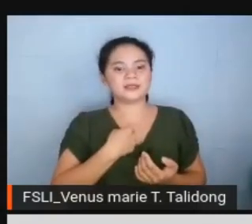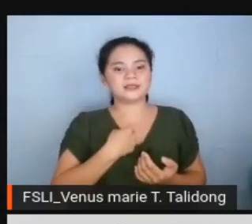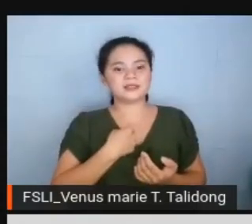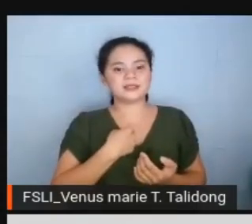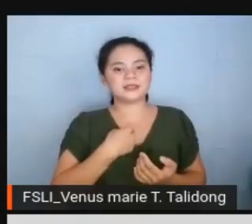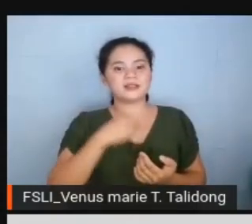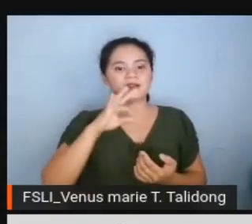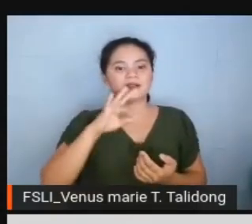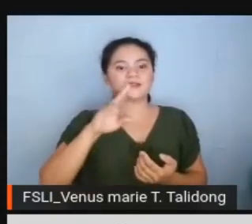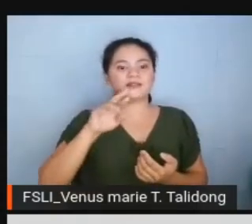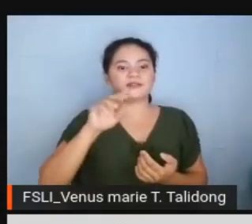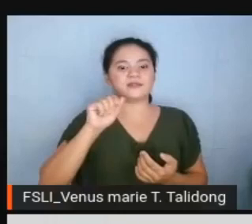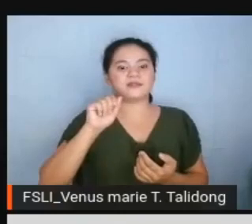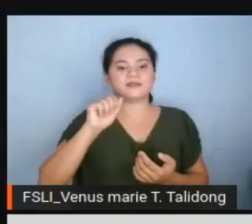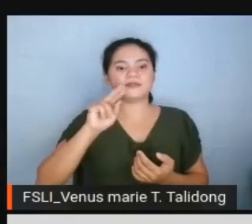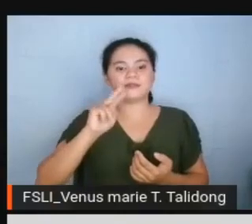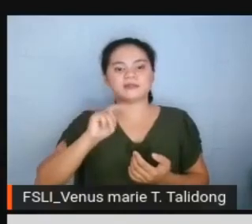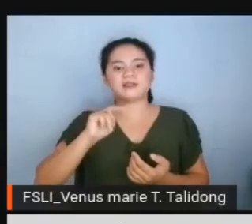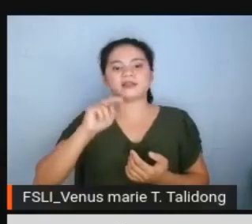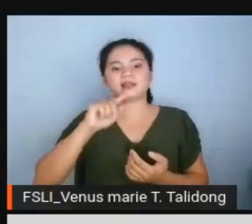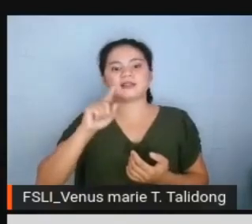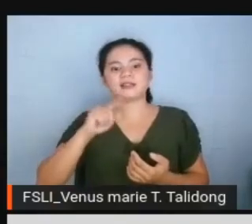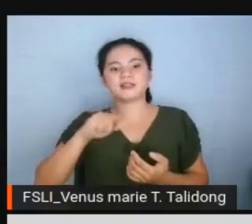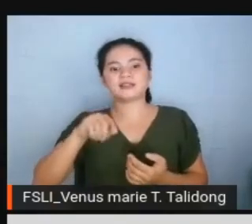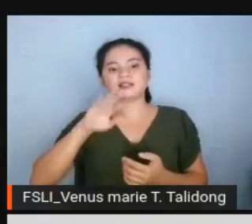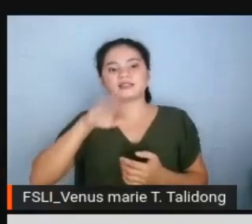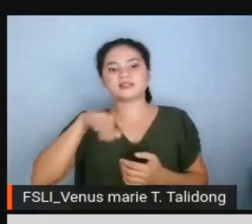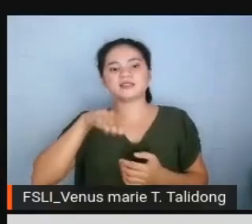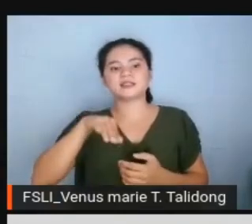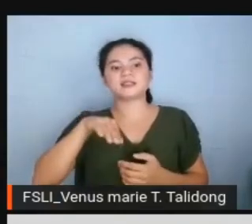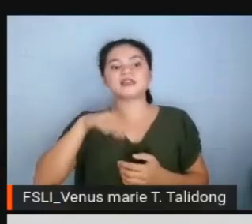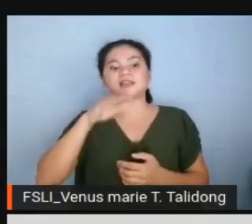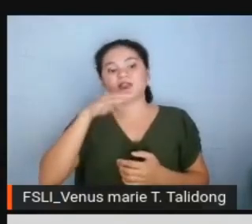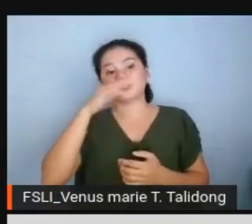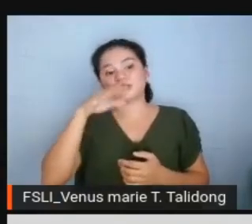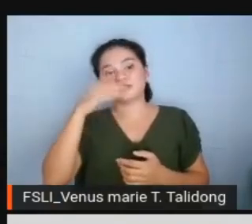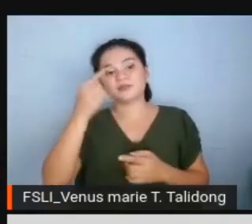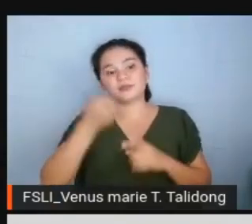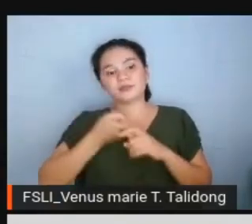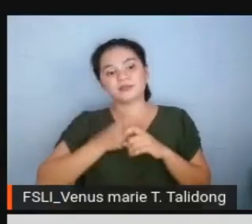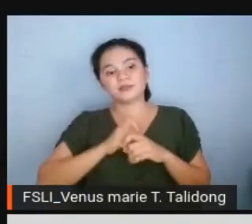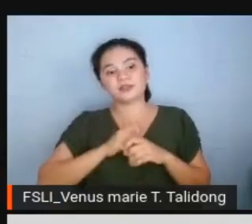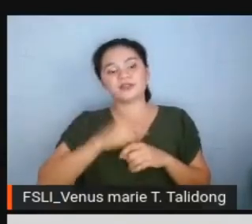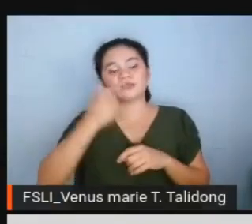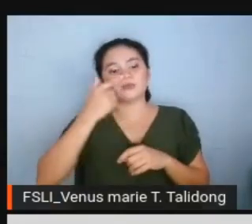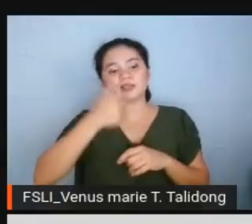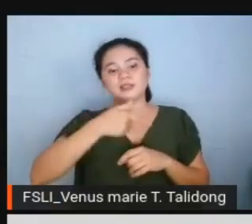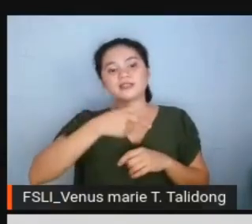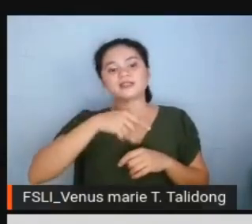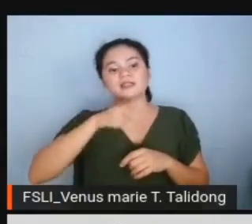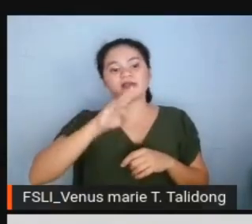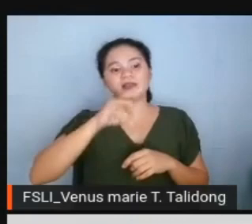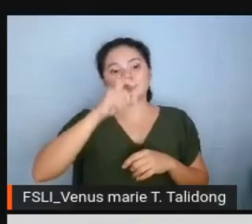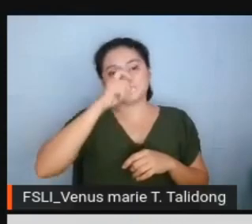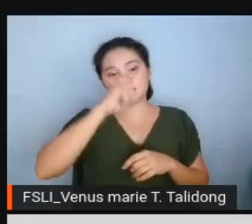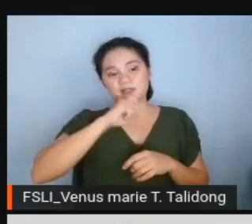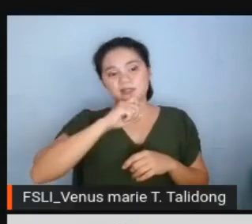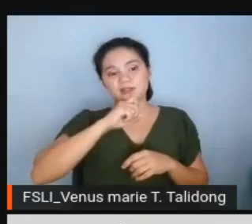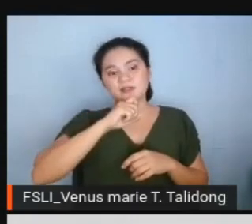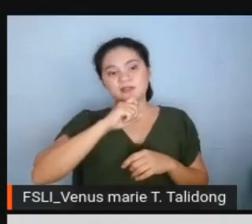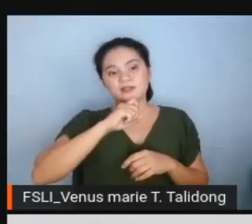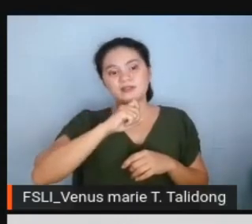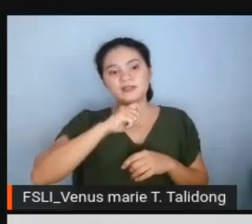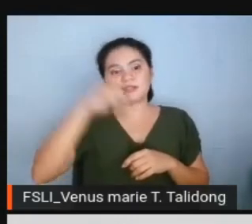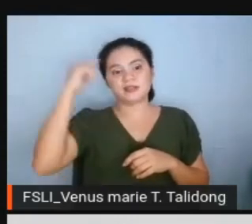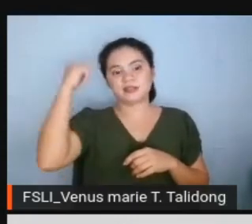Joshua Merida. Galing po ako ng Cebu, 27 years old. Graduate po ako ng AB Political Science